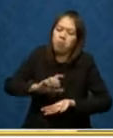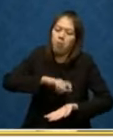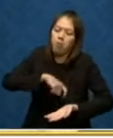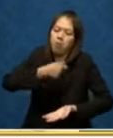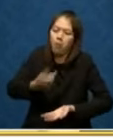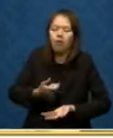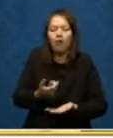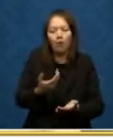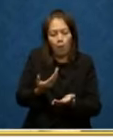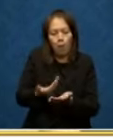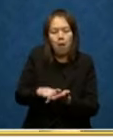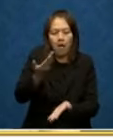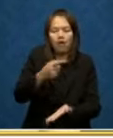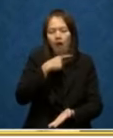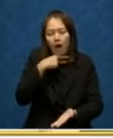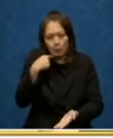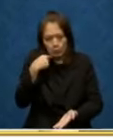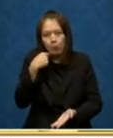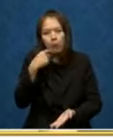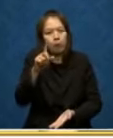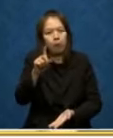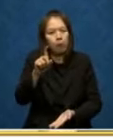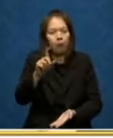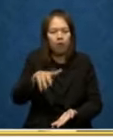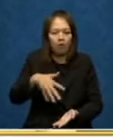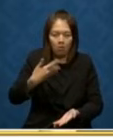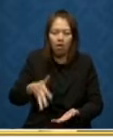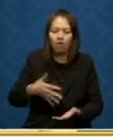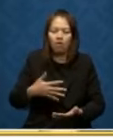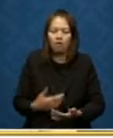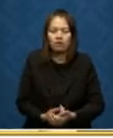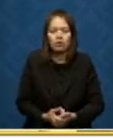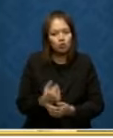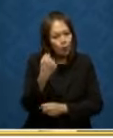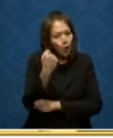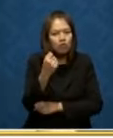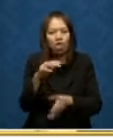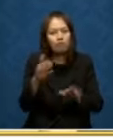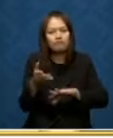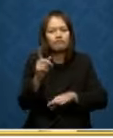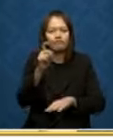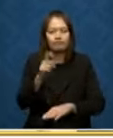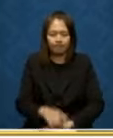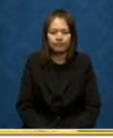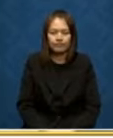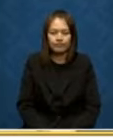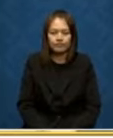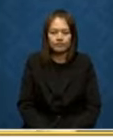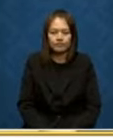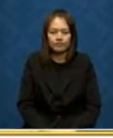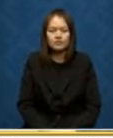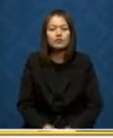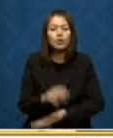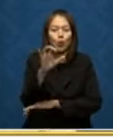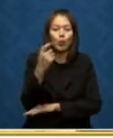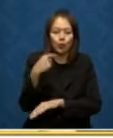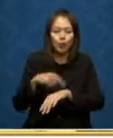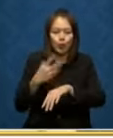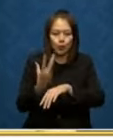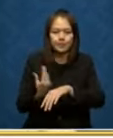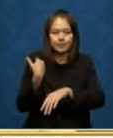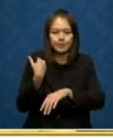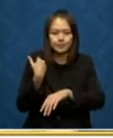กำไรสูงนะครับขาดทุนก็ขาดทุนมากนะครับหมดตัวอยู่ได้นะครับเอาเรื่องกุ้งนะครับยังเหลือเวลาไม่มากนะครับท่าน